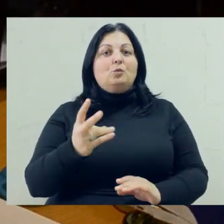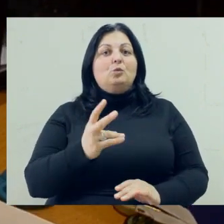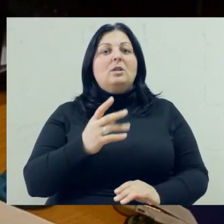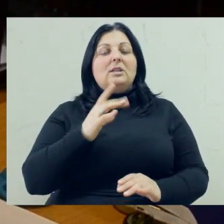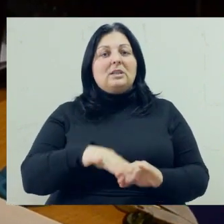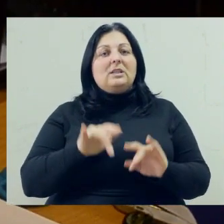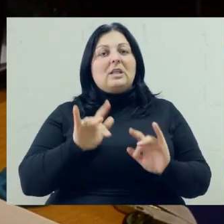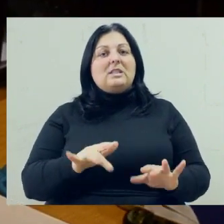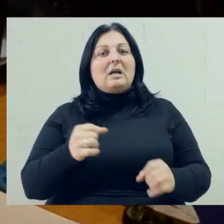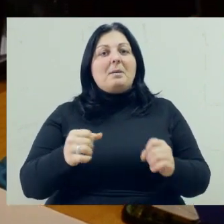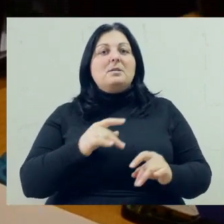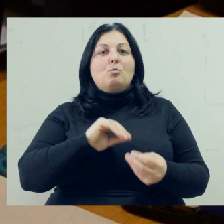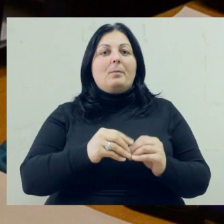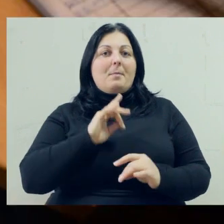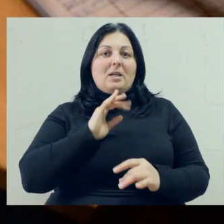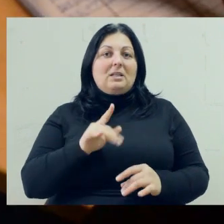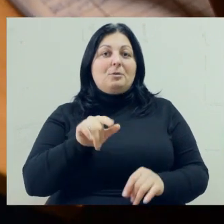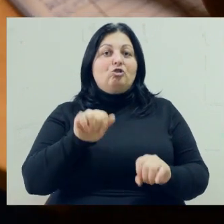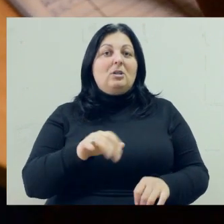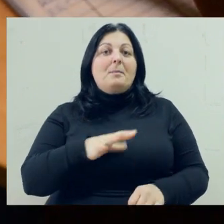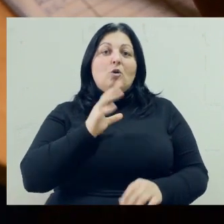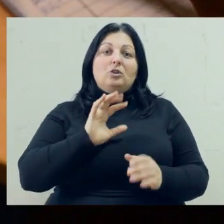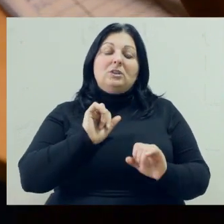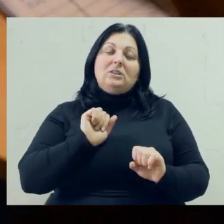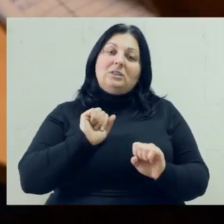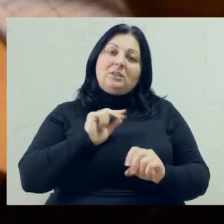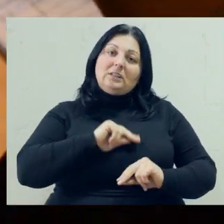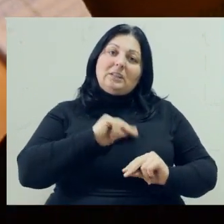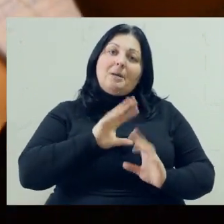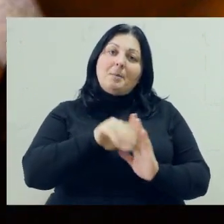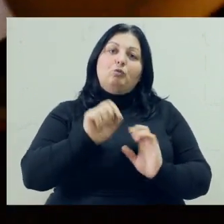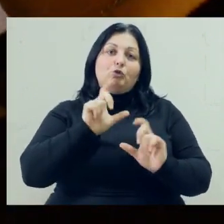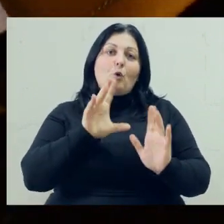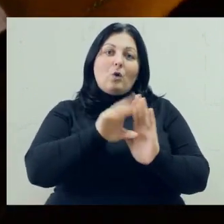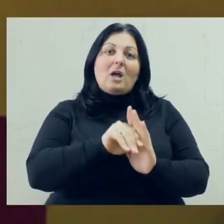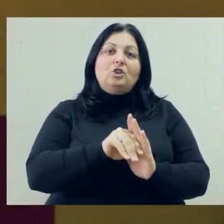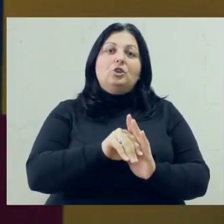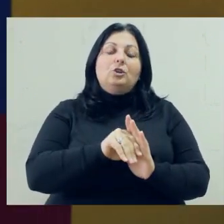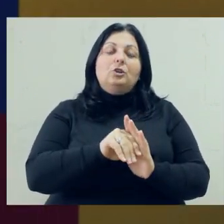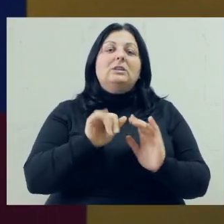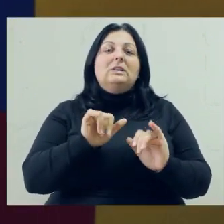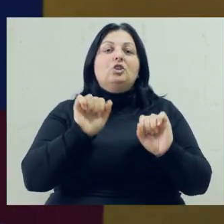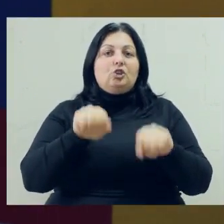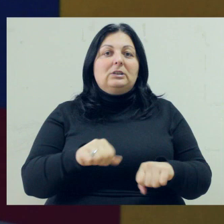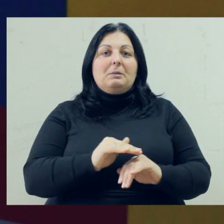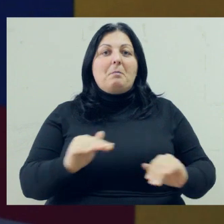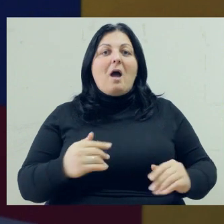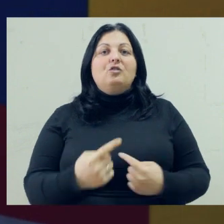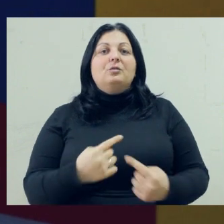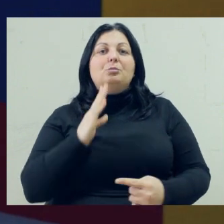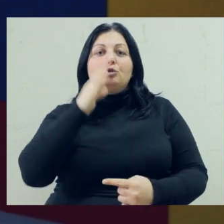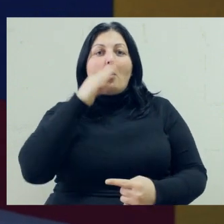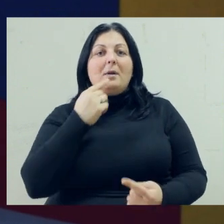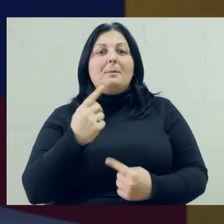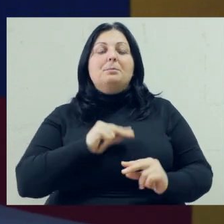მას სავარაუდოდ დასაქმების პრობლემა არ ექნება. Ის შეიძლება იყოს დასაქმებული სკოლაში, სადაც შეძლებს